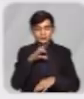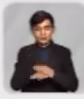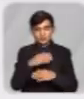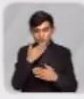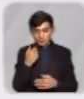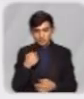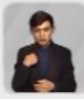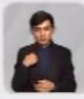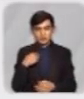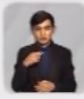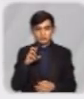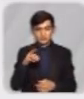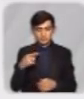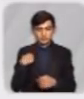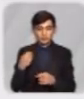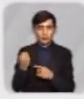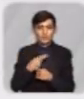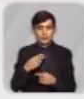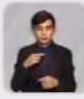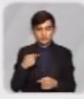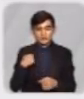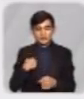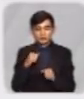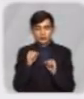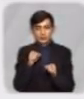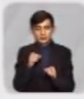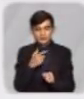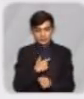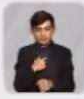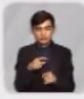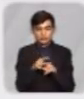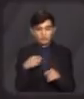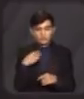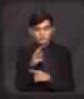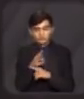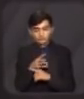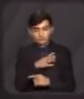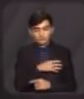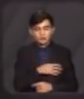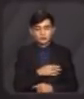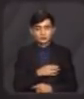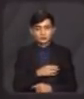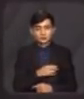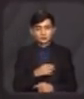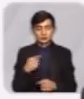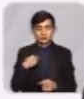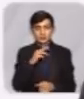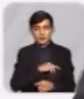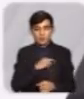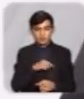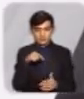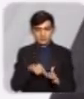мен өл деп жүретін тұғын. Мен өз-өзім қорғау үшін видеокамераға түсірдім. Осында жұмысымды атқарып